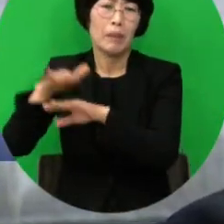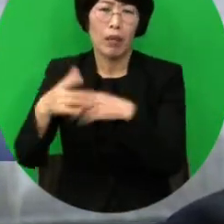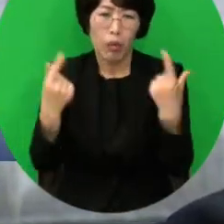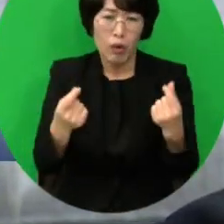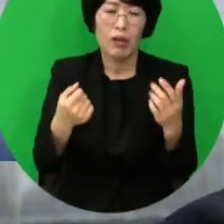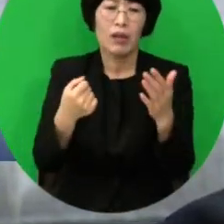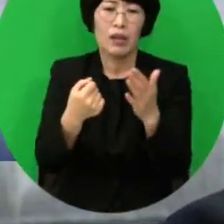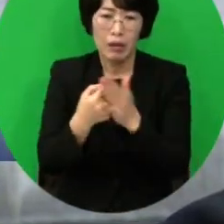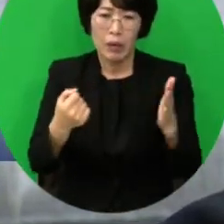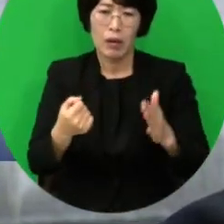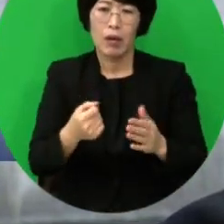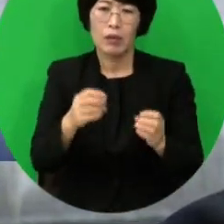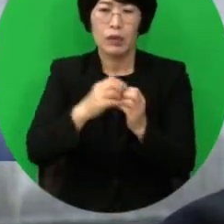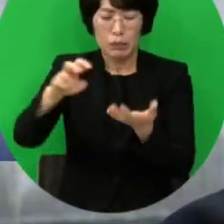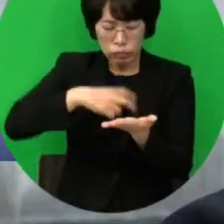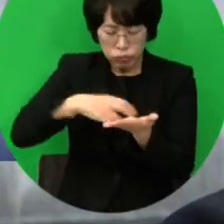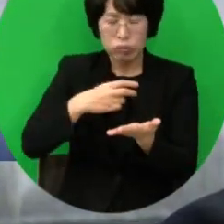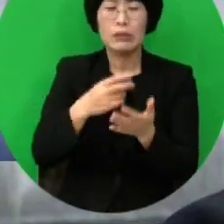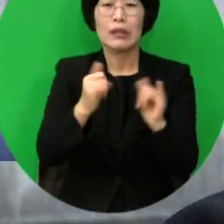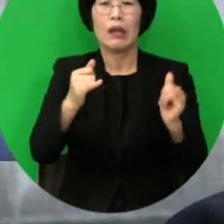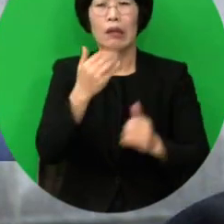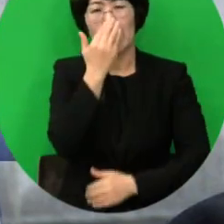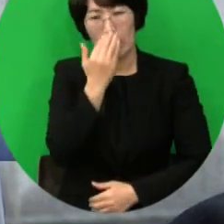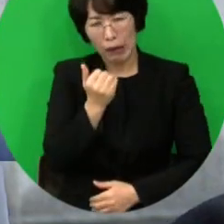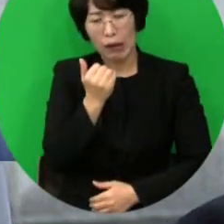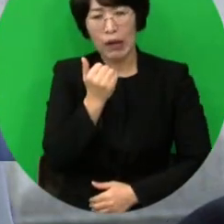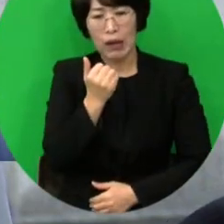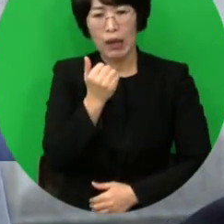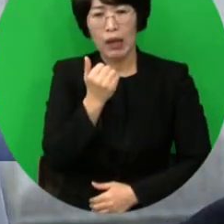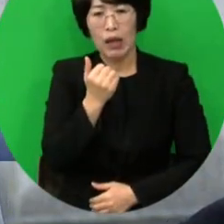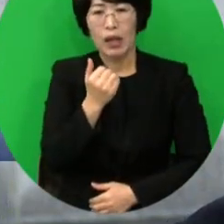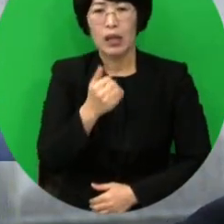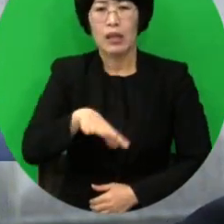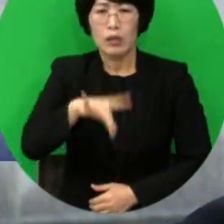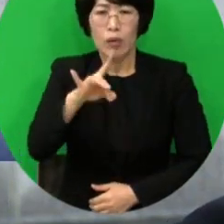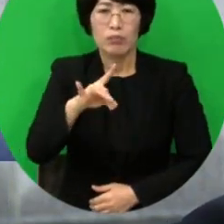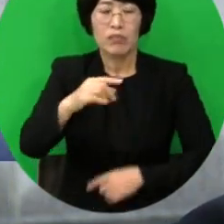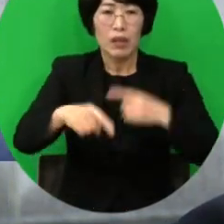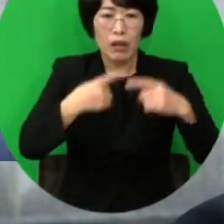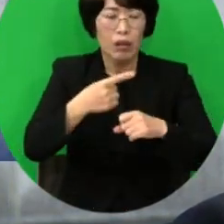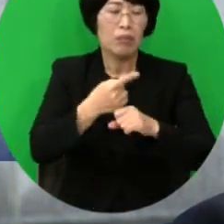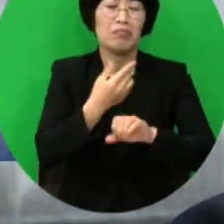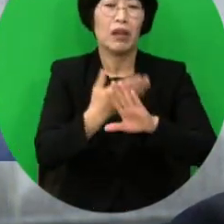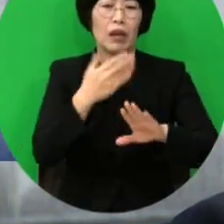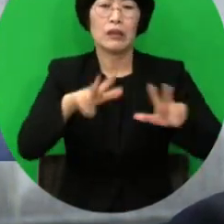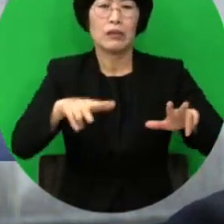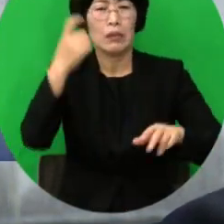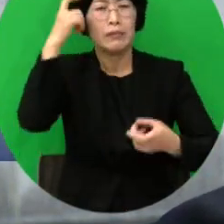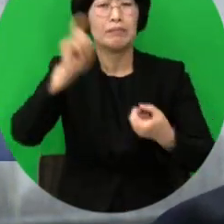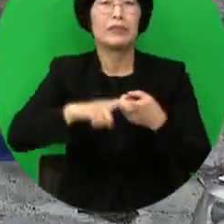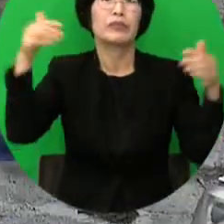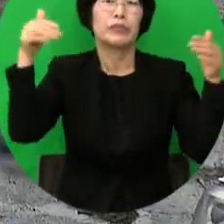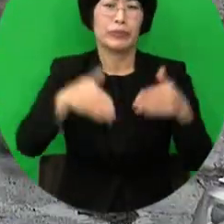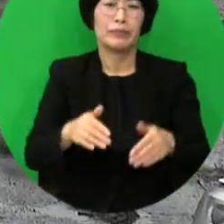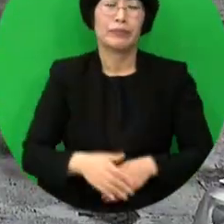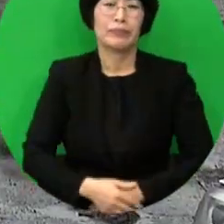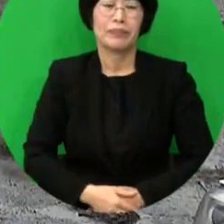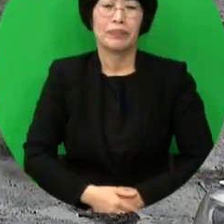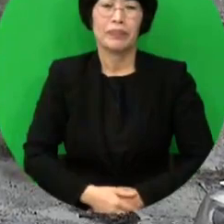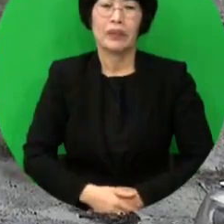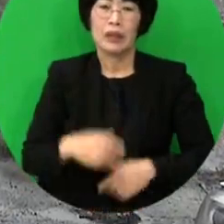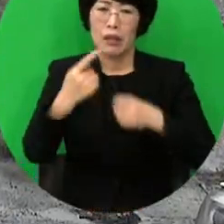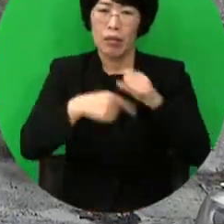있어 문자 수신에 대한 시민의 피로도가 증가하여 시행 초기에 비해 관심도가 많이 낮아지고 있습니다.